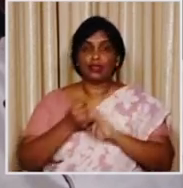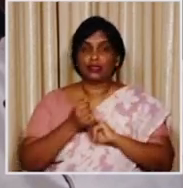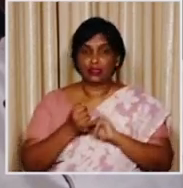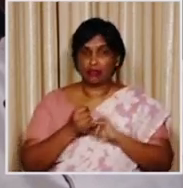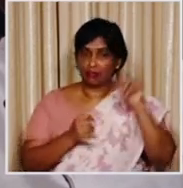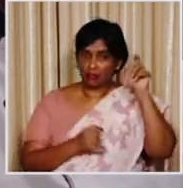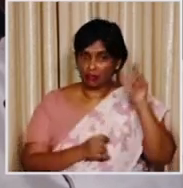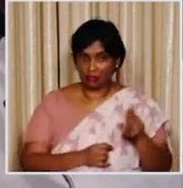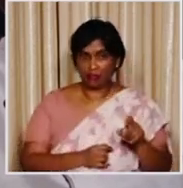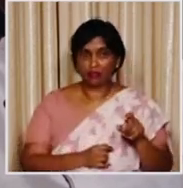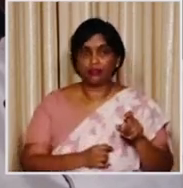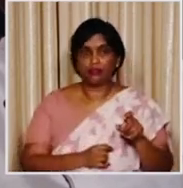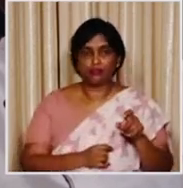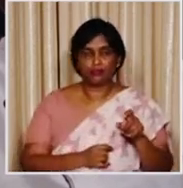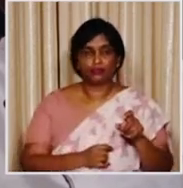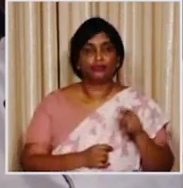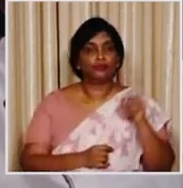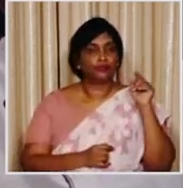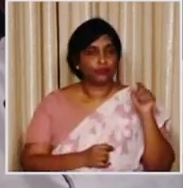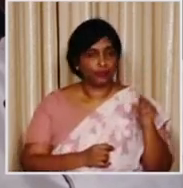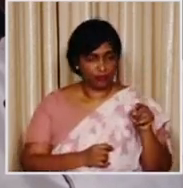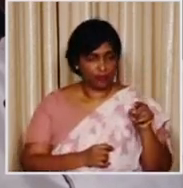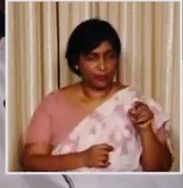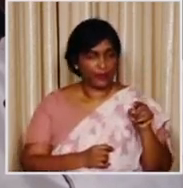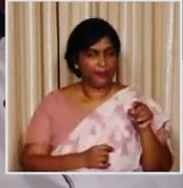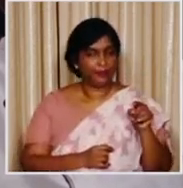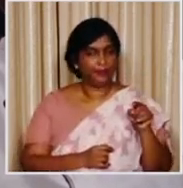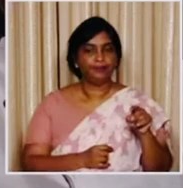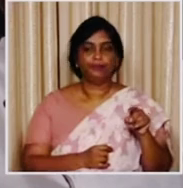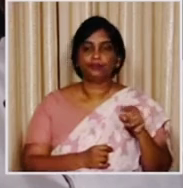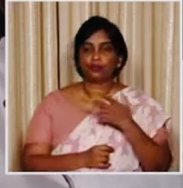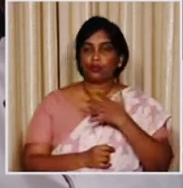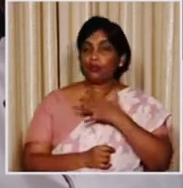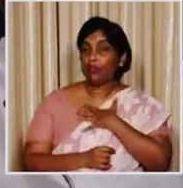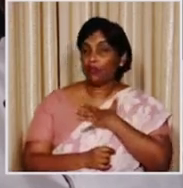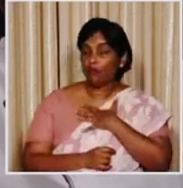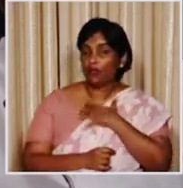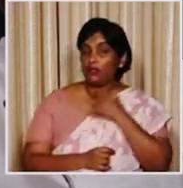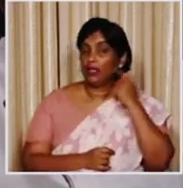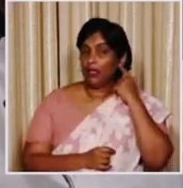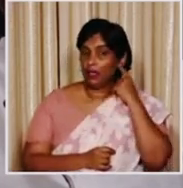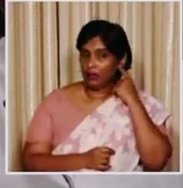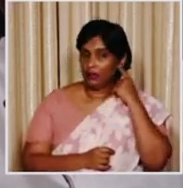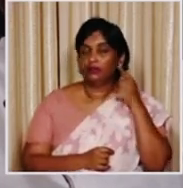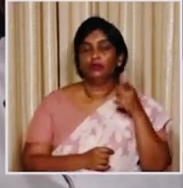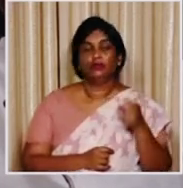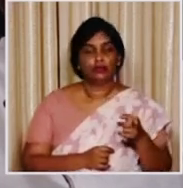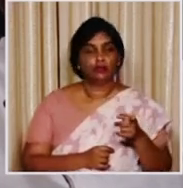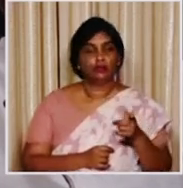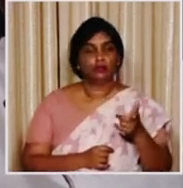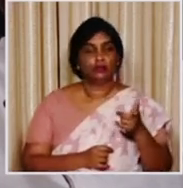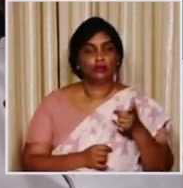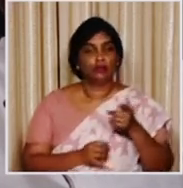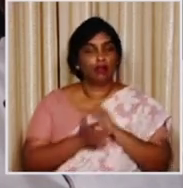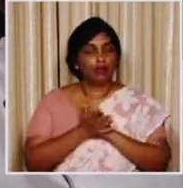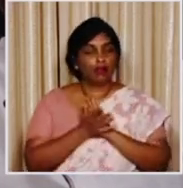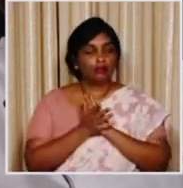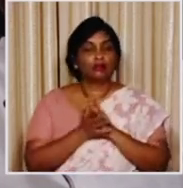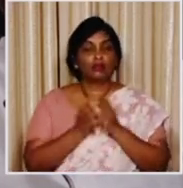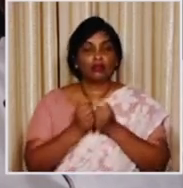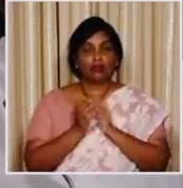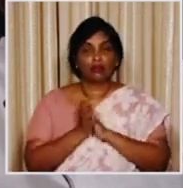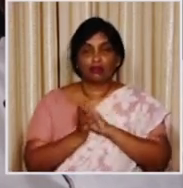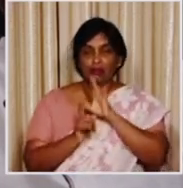ජස්මින් එතන කටහඬ ඇහුණු බව මේ හාදියා තමන්ගේ